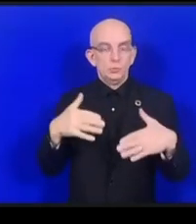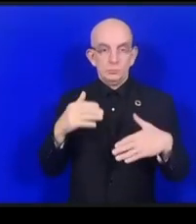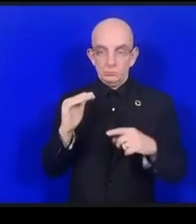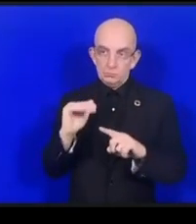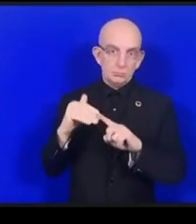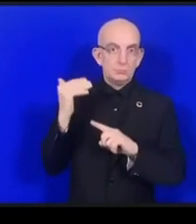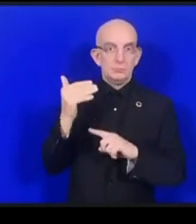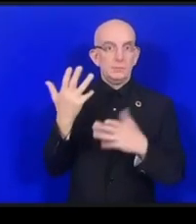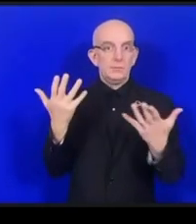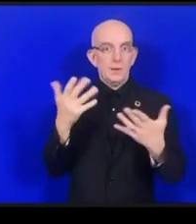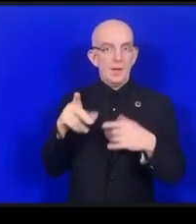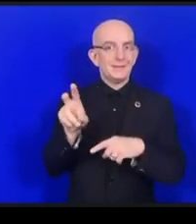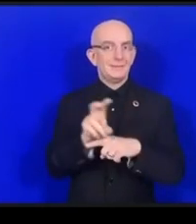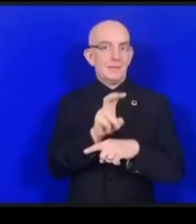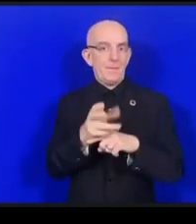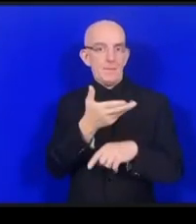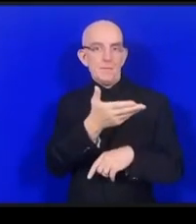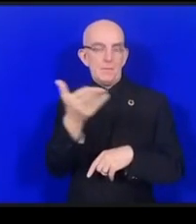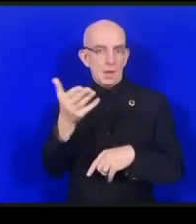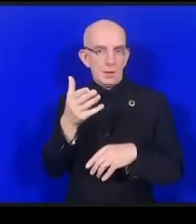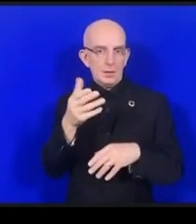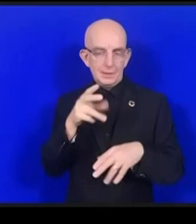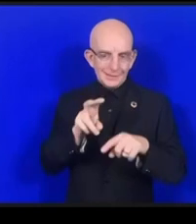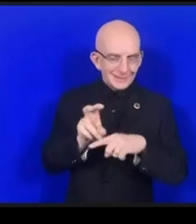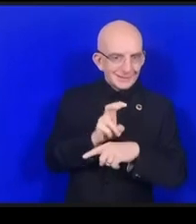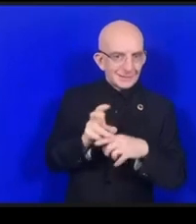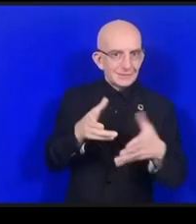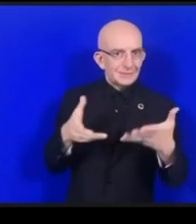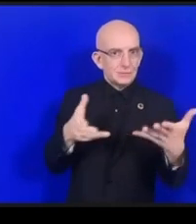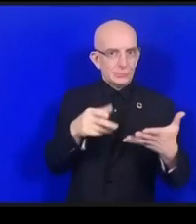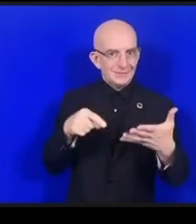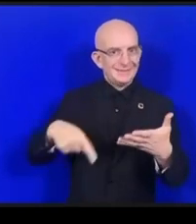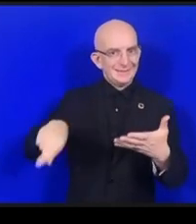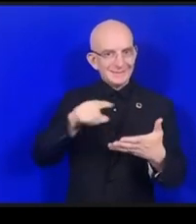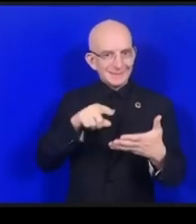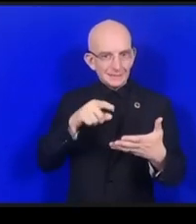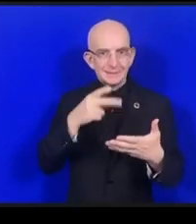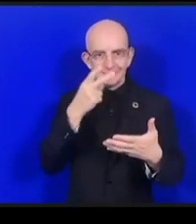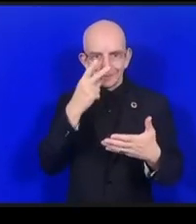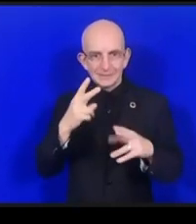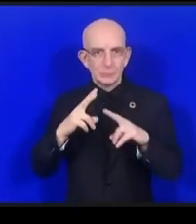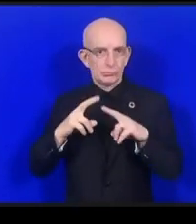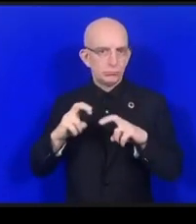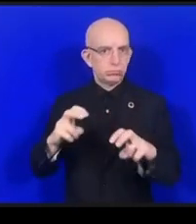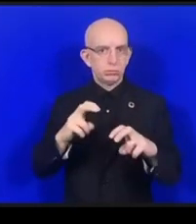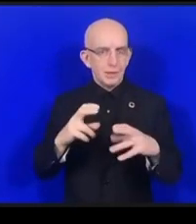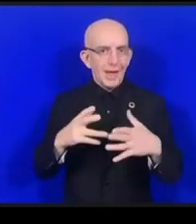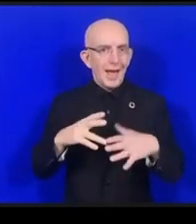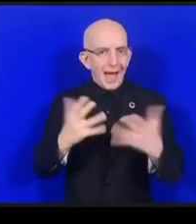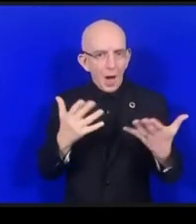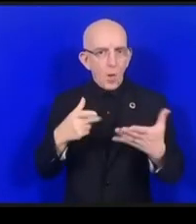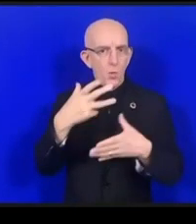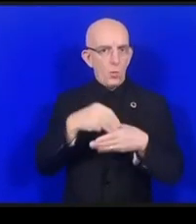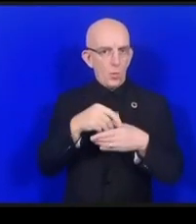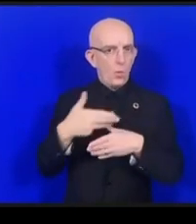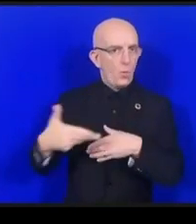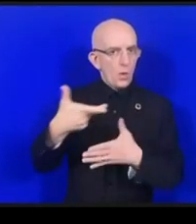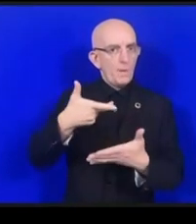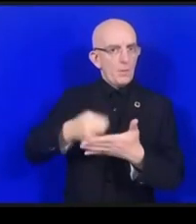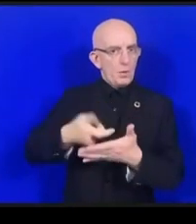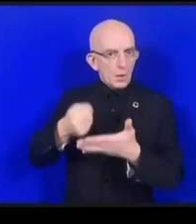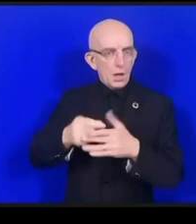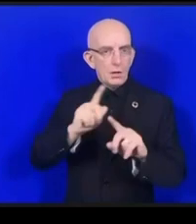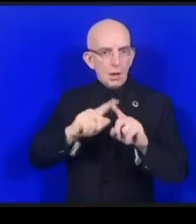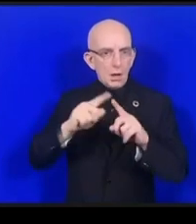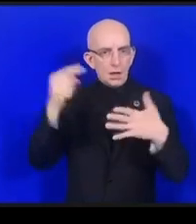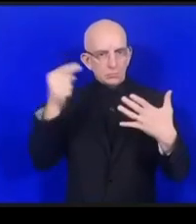будет уделять внимание под сеек в области разных пользователей интернета и разных заинтересованных